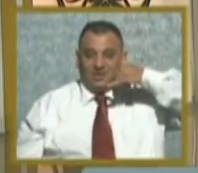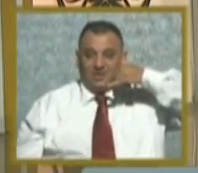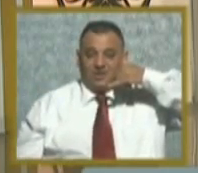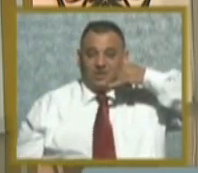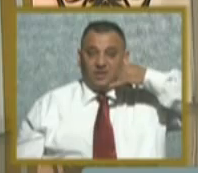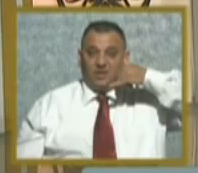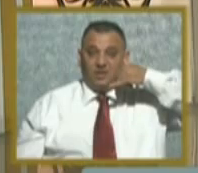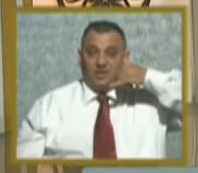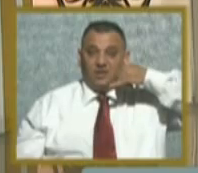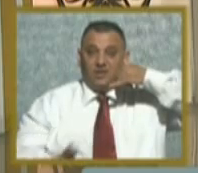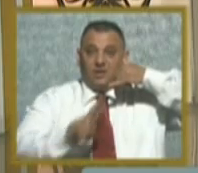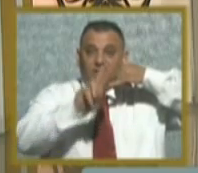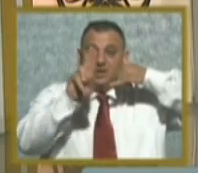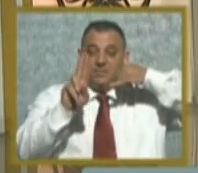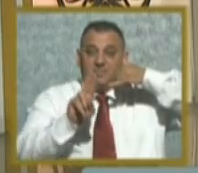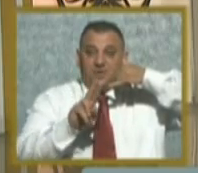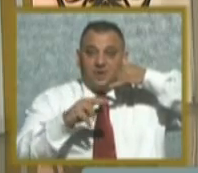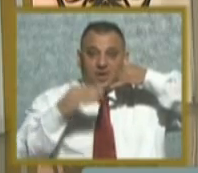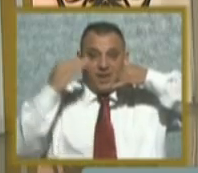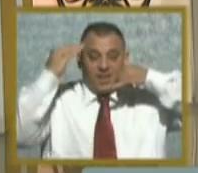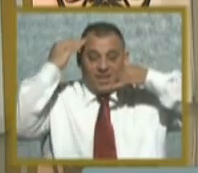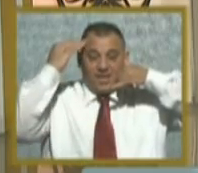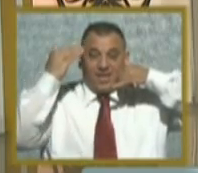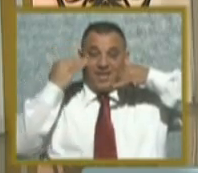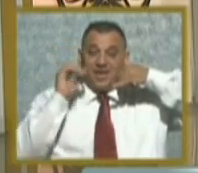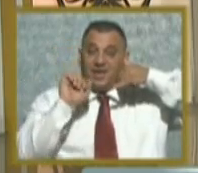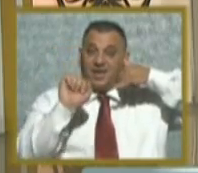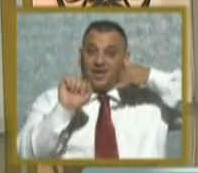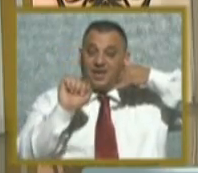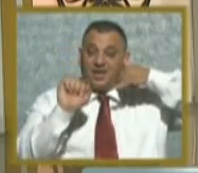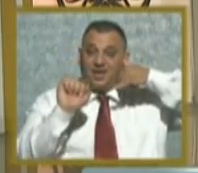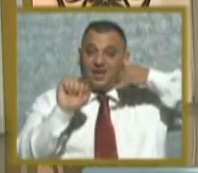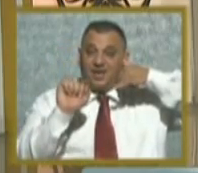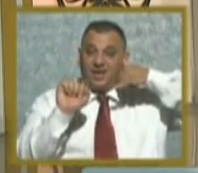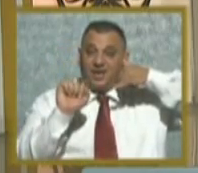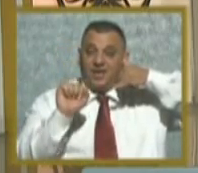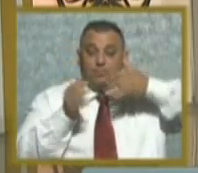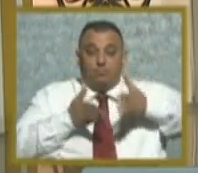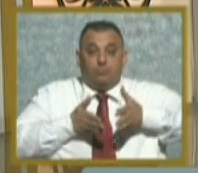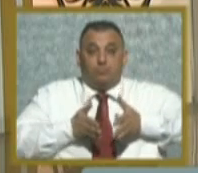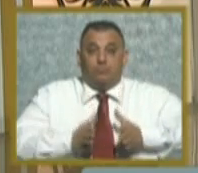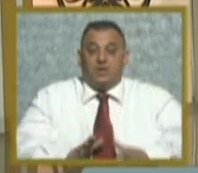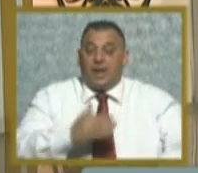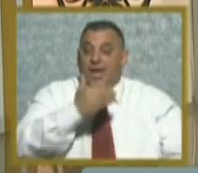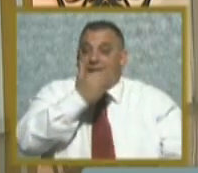أرجوك إذا أنجبت المرأة. إيه. المرأة إذا أنجبت في